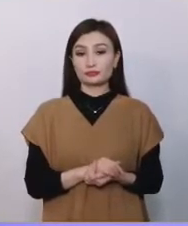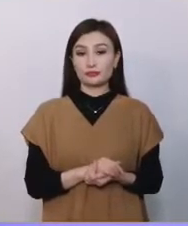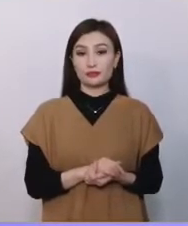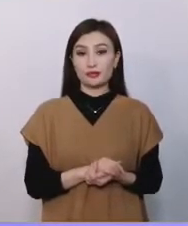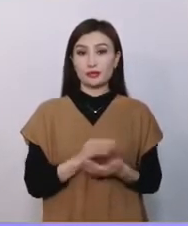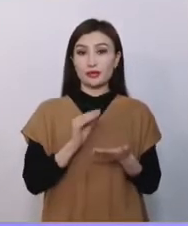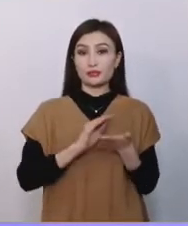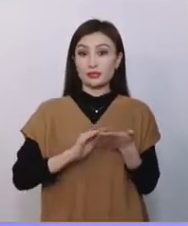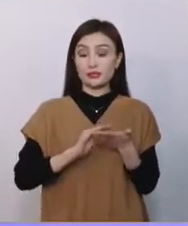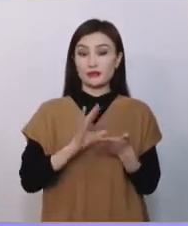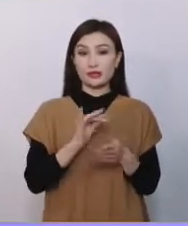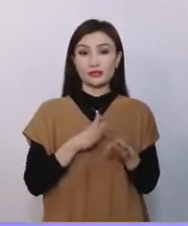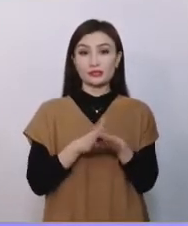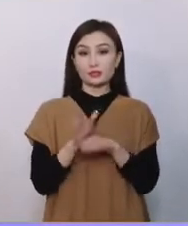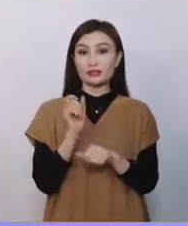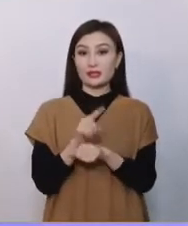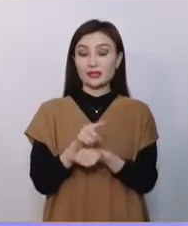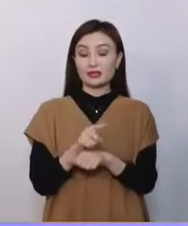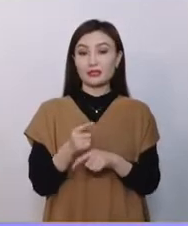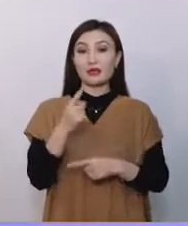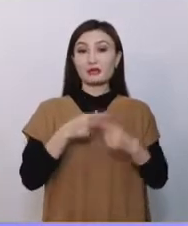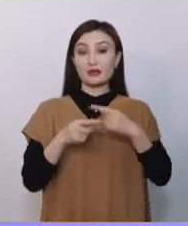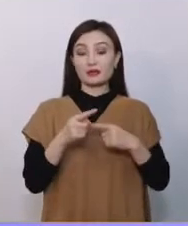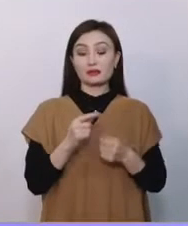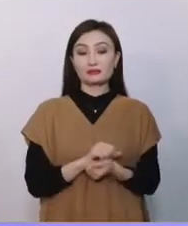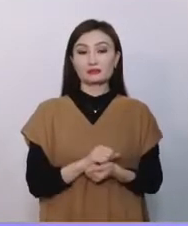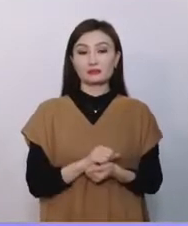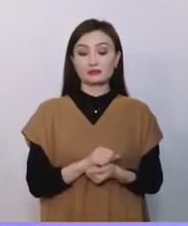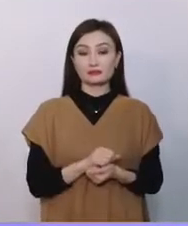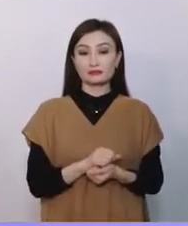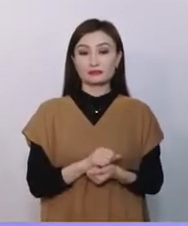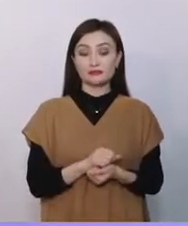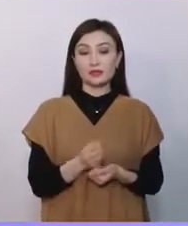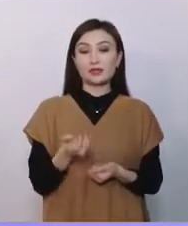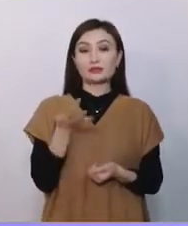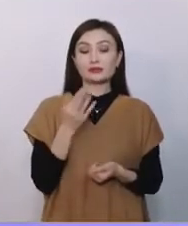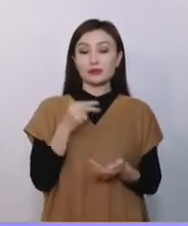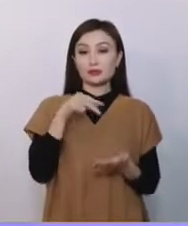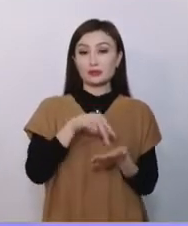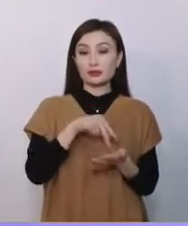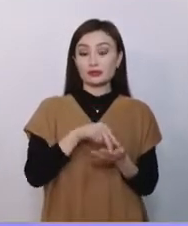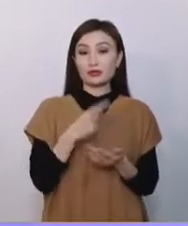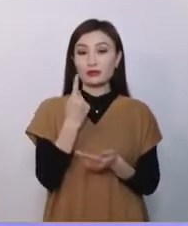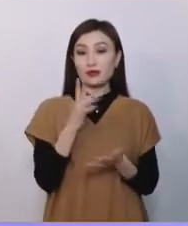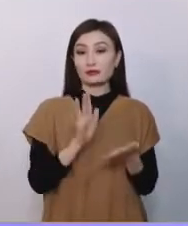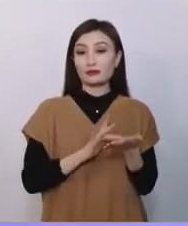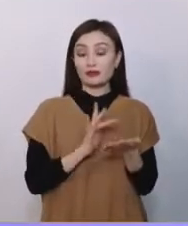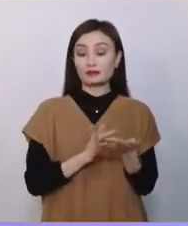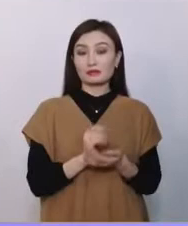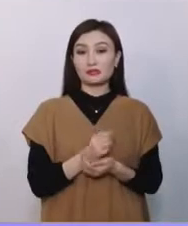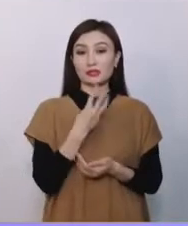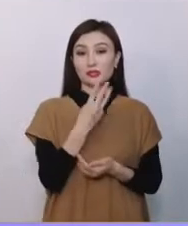составьте и решите задач обратные данные сколько стоит одна тетрадь